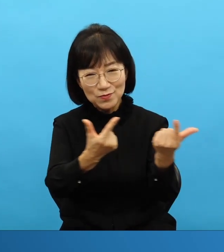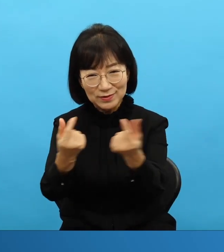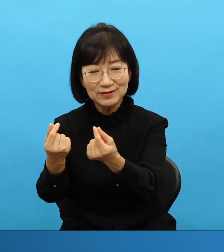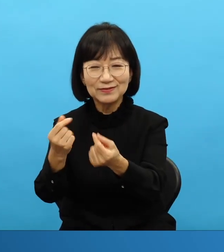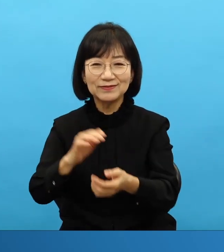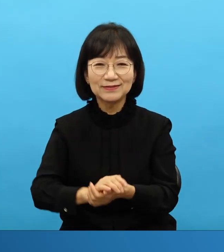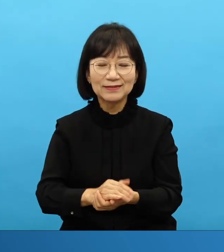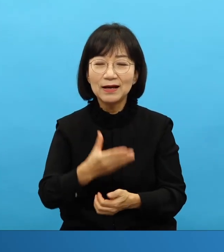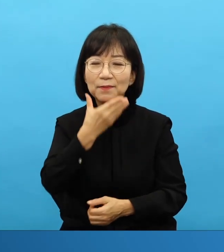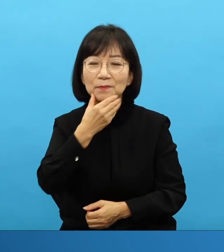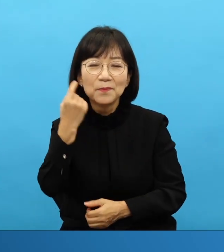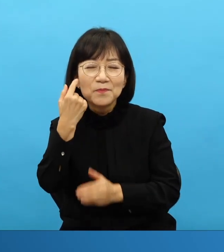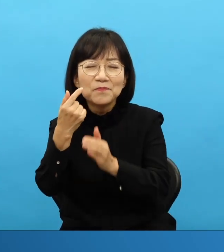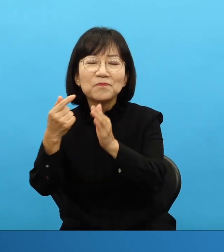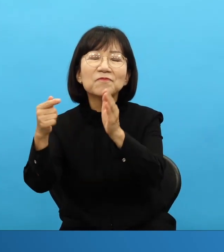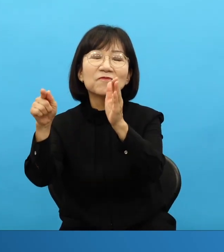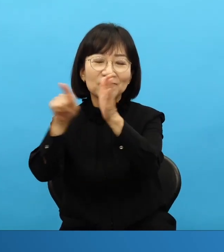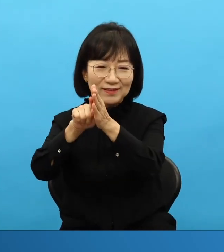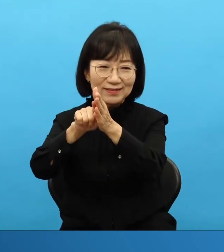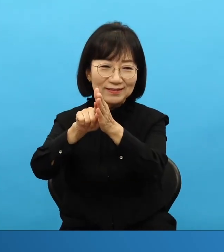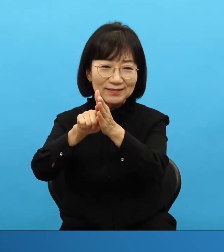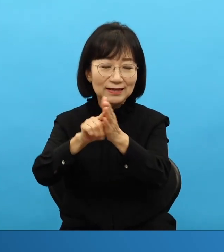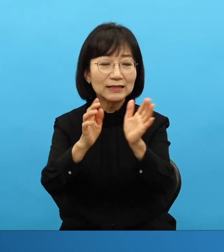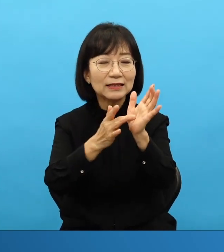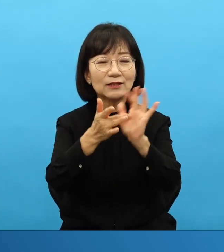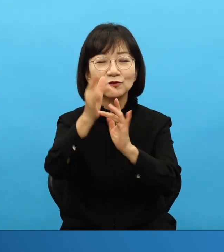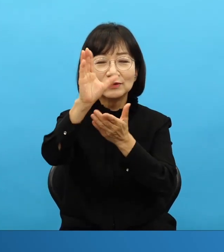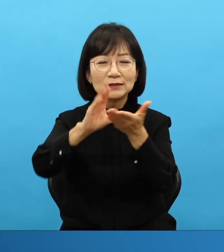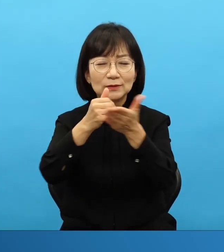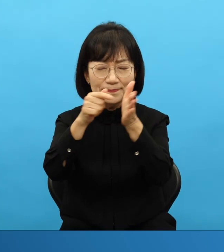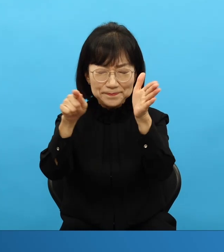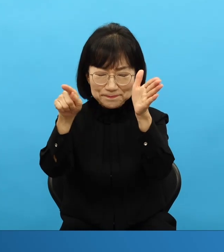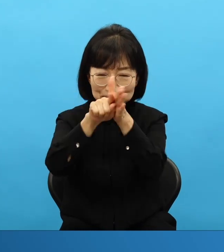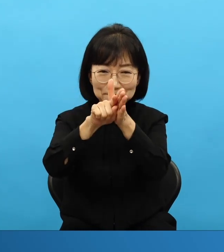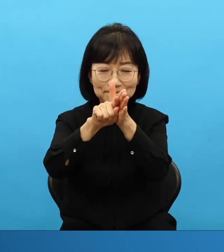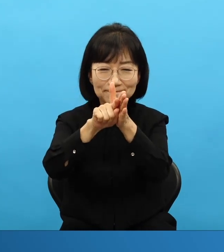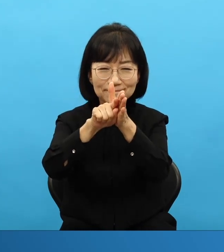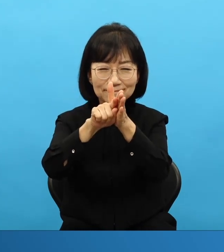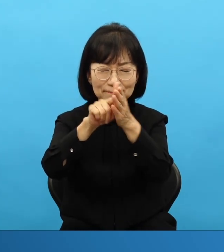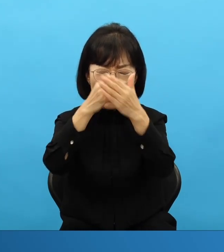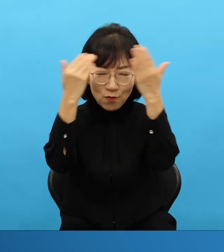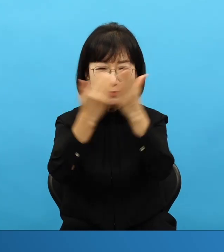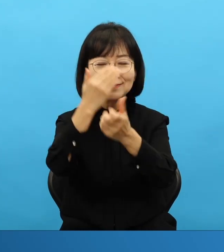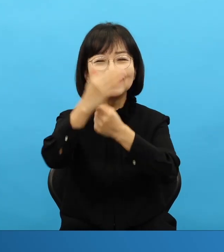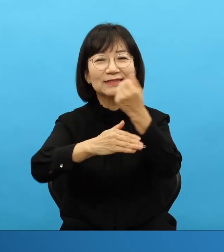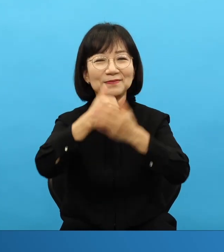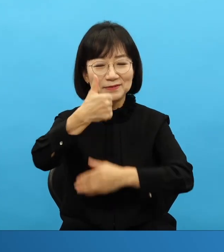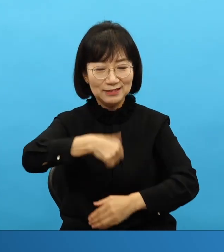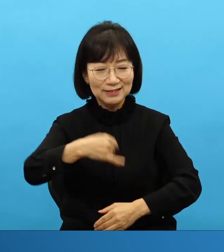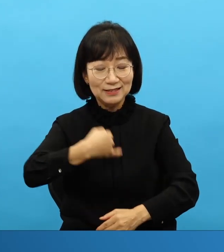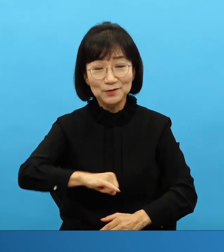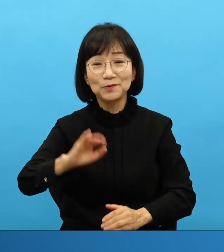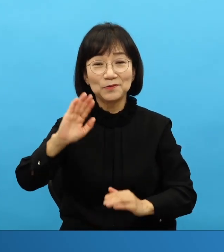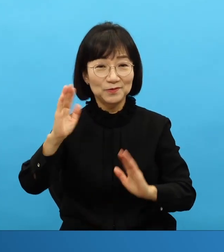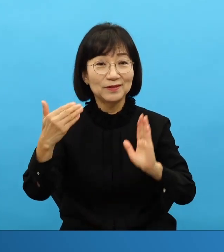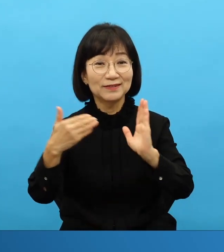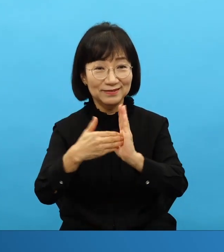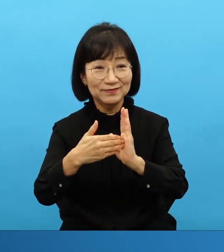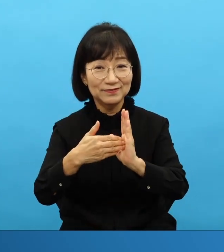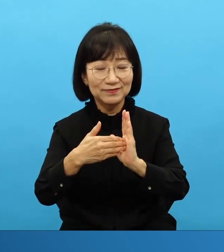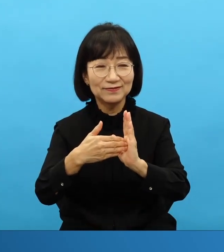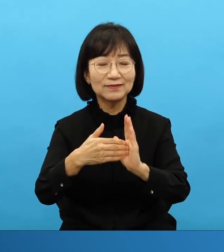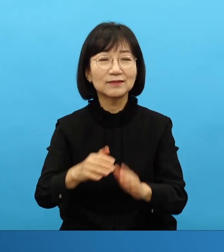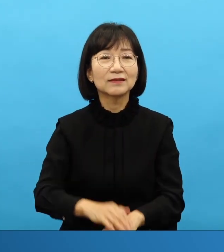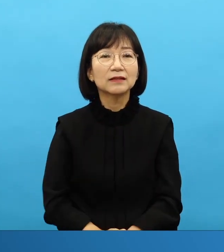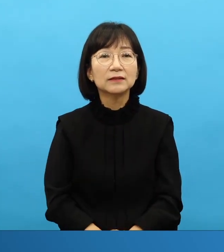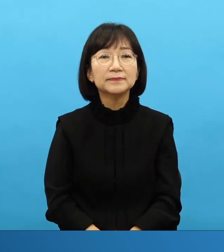그리스도로 말미암아 하나님의 자녀가 되었어요. 因着福音，因着耶稣基督，我们成为了神的儿女。 다른 단체에서는요, 구원에 대해서